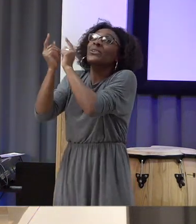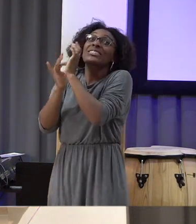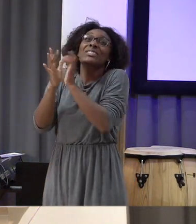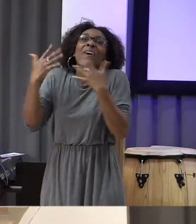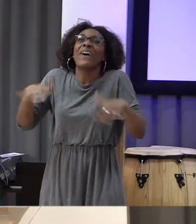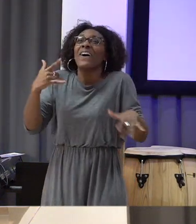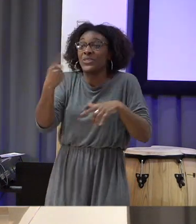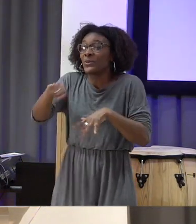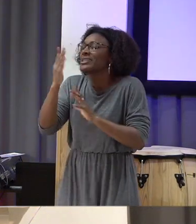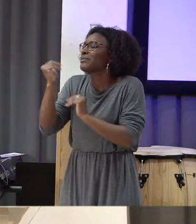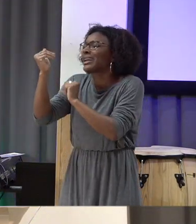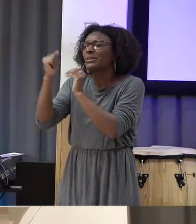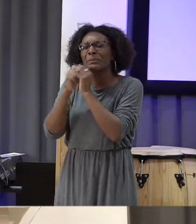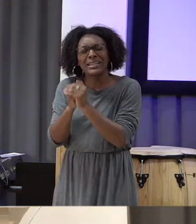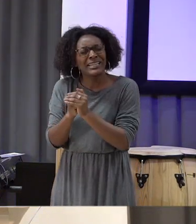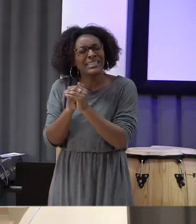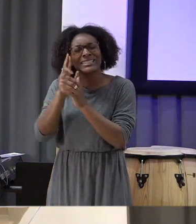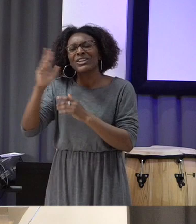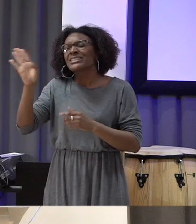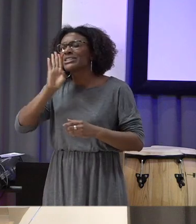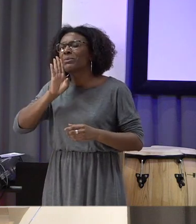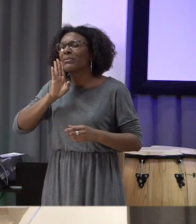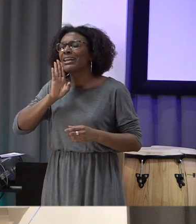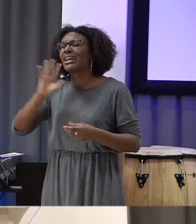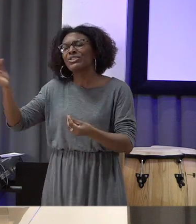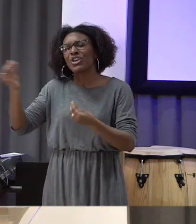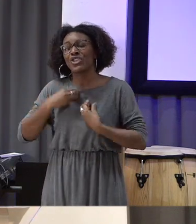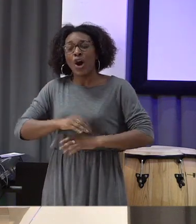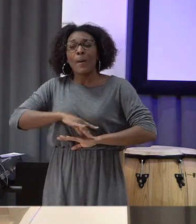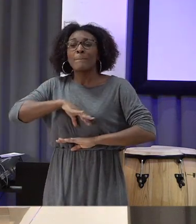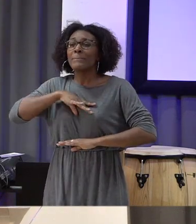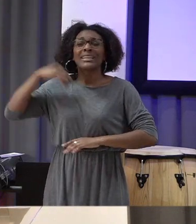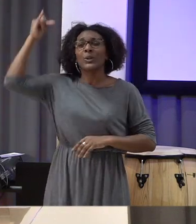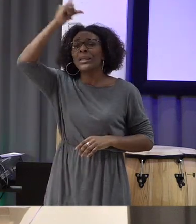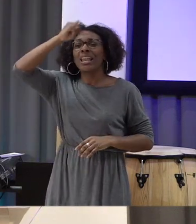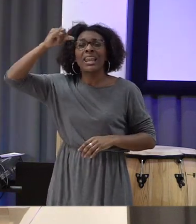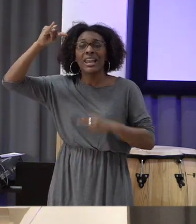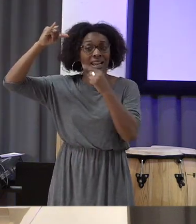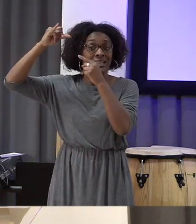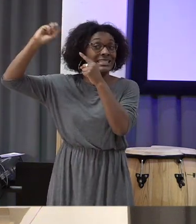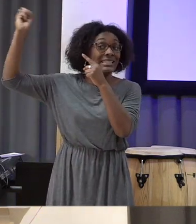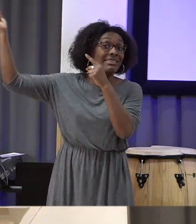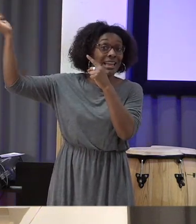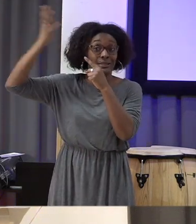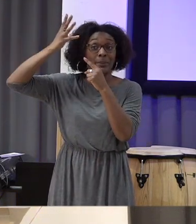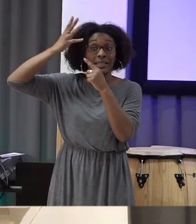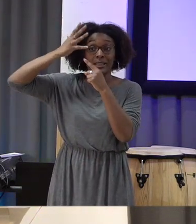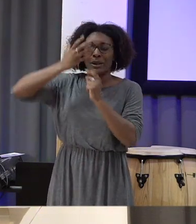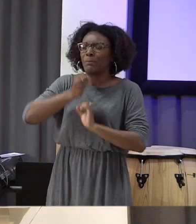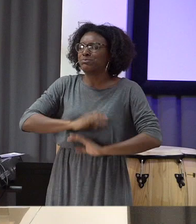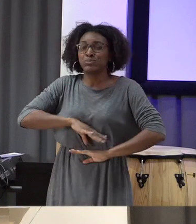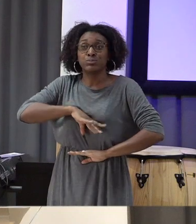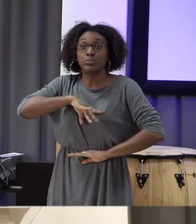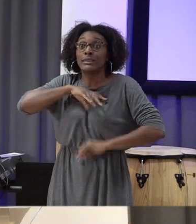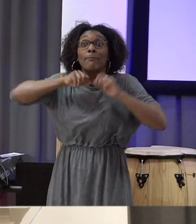Nous te prions, Seigneur, remplis-nous de l'huile de ton Esprit Saint. Et que cette huile, Seigneur, puisse nous